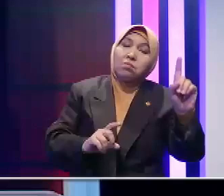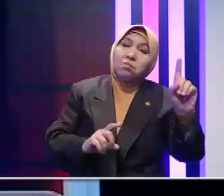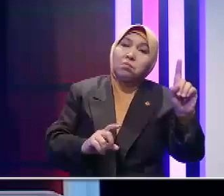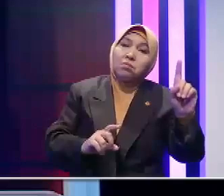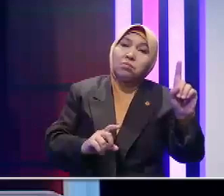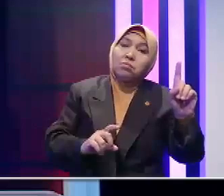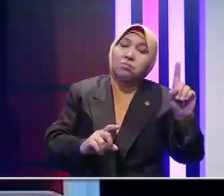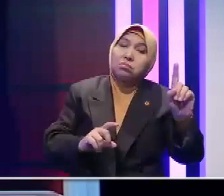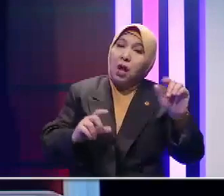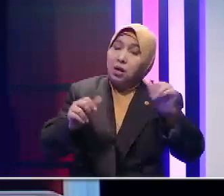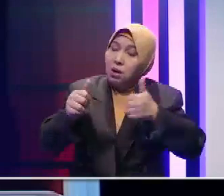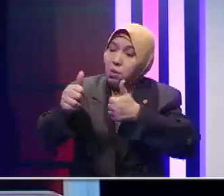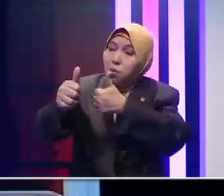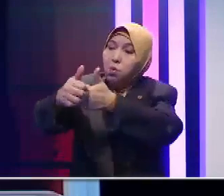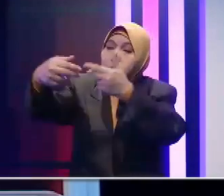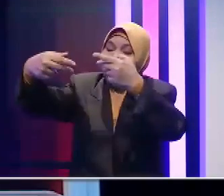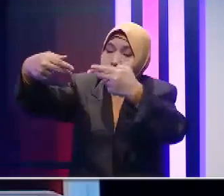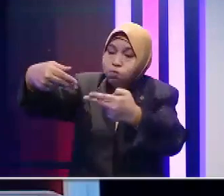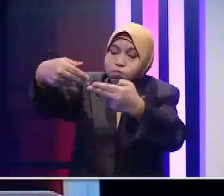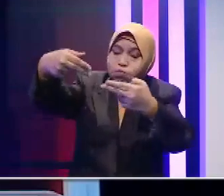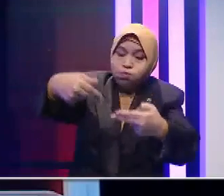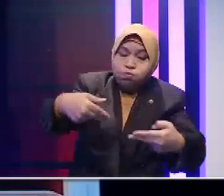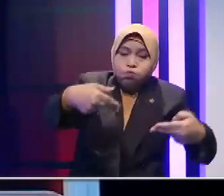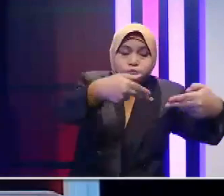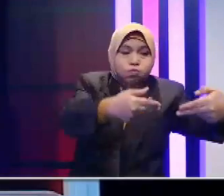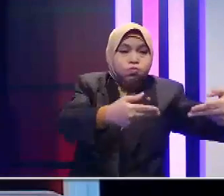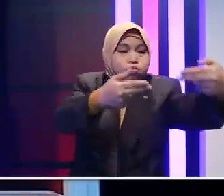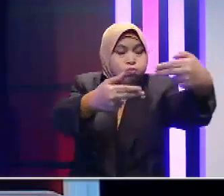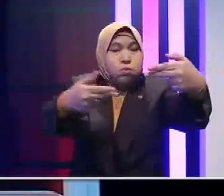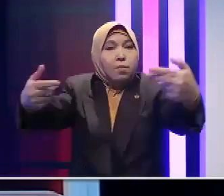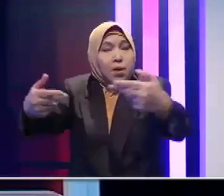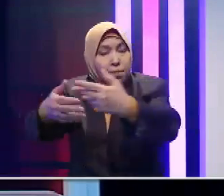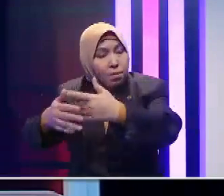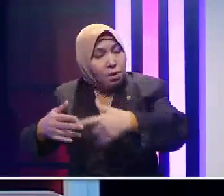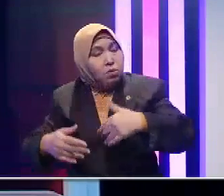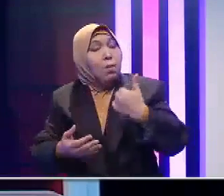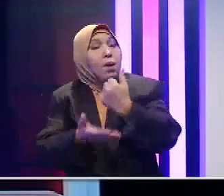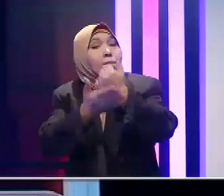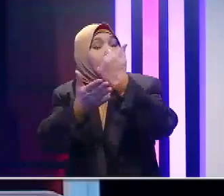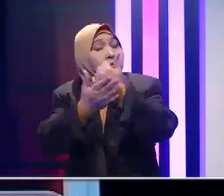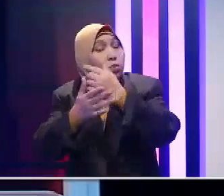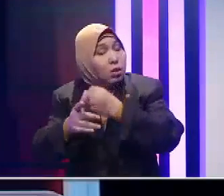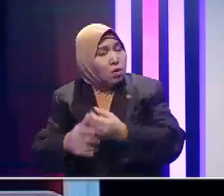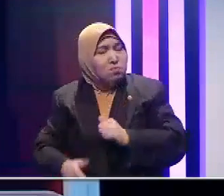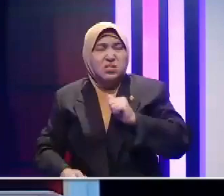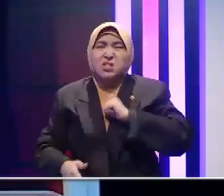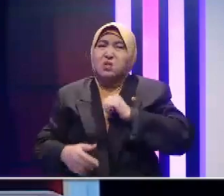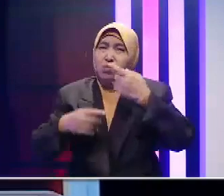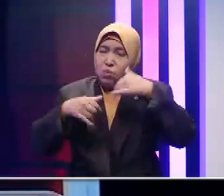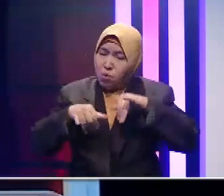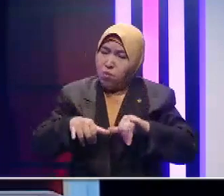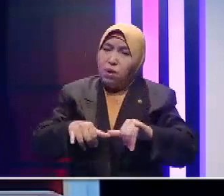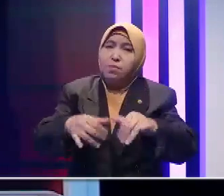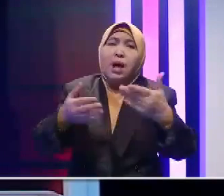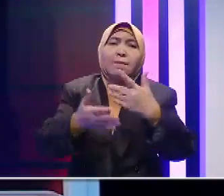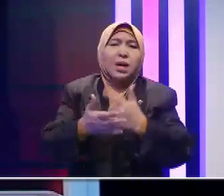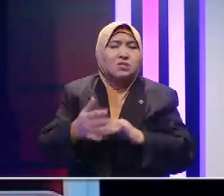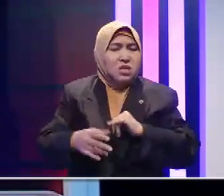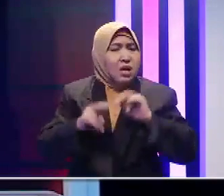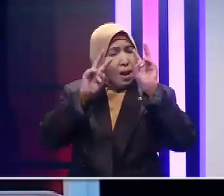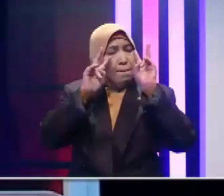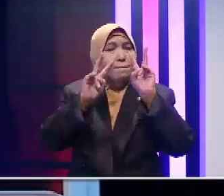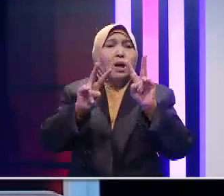backing system untuk membantu mereka ataupun pada diri mereka sendiri untuk mereka istiqamah. Bagi saya, apa yang saya nampak,